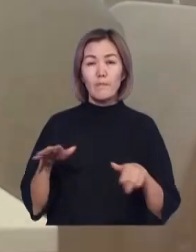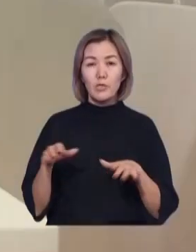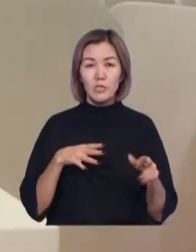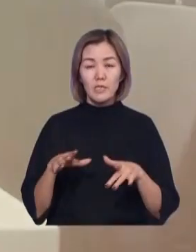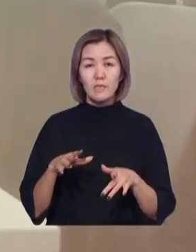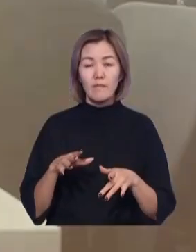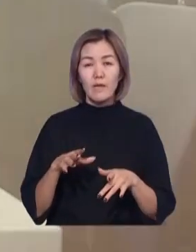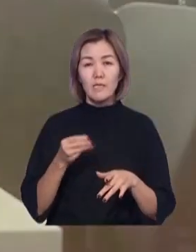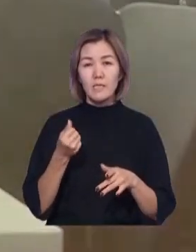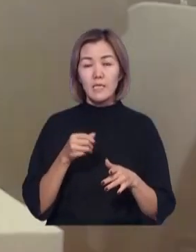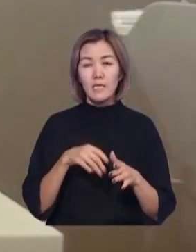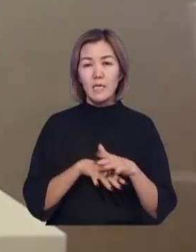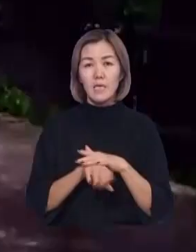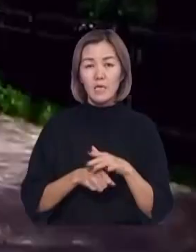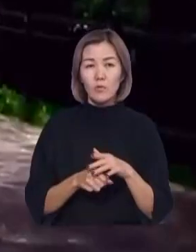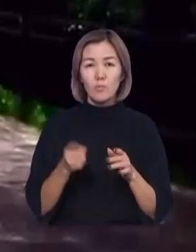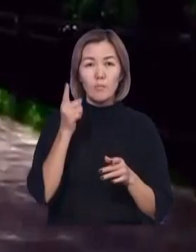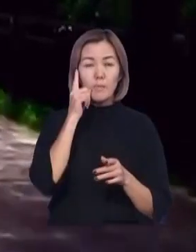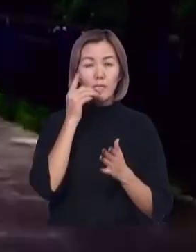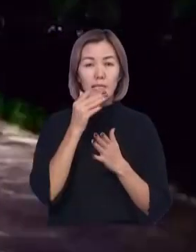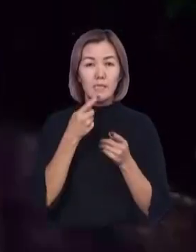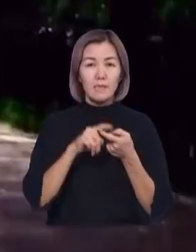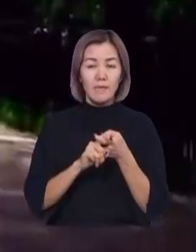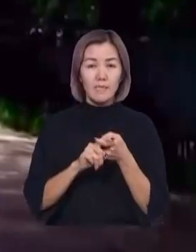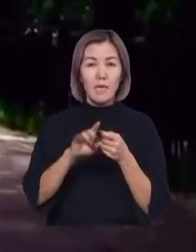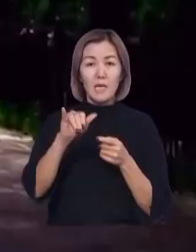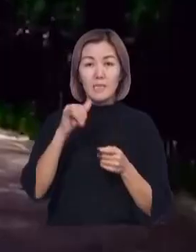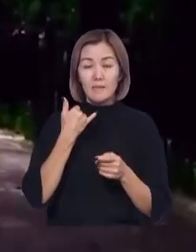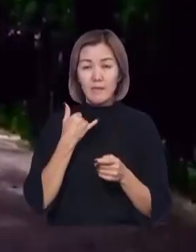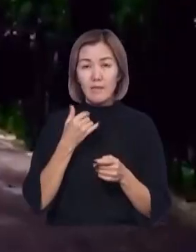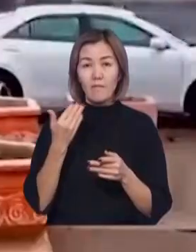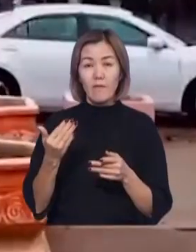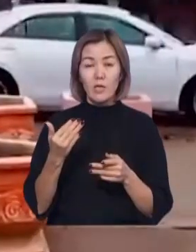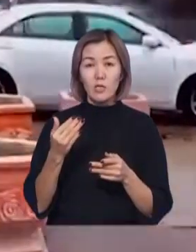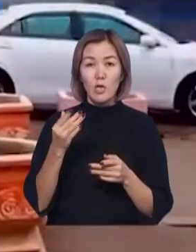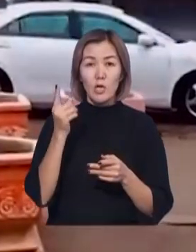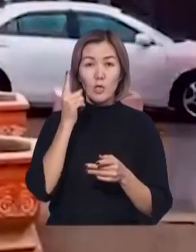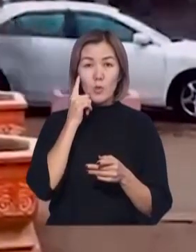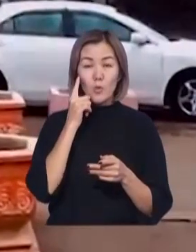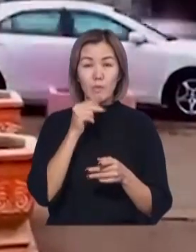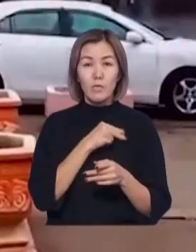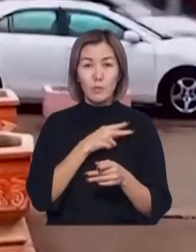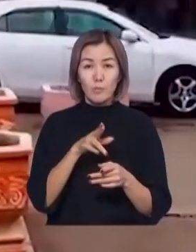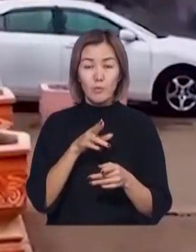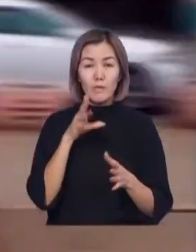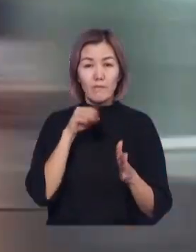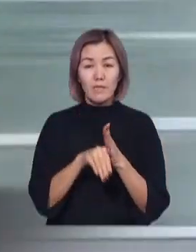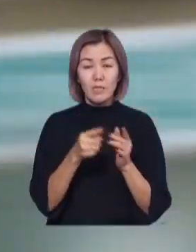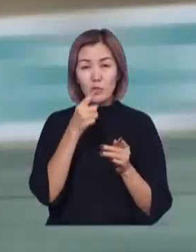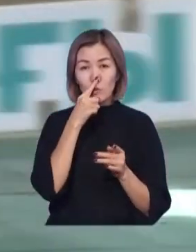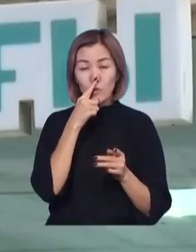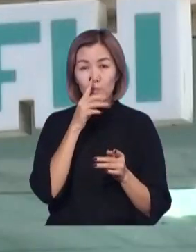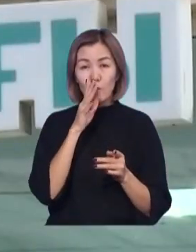деле из операторов мобильной связи мошенники звонят и говорят что ваш номер выйдет из строя если не внесёте деньги в скором